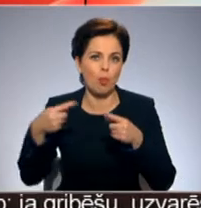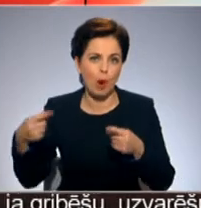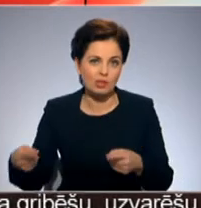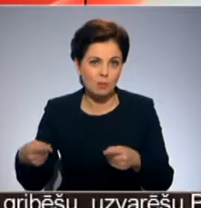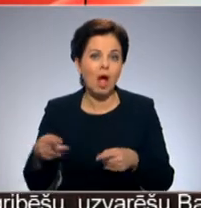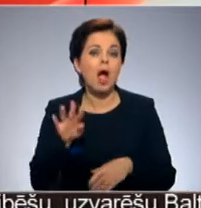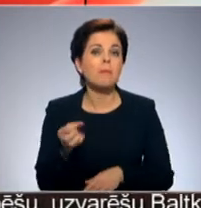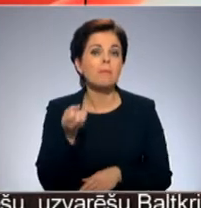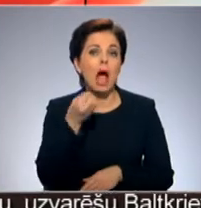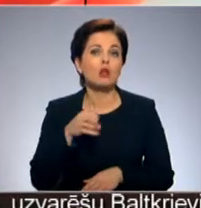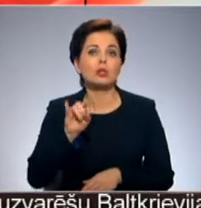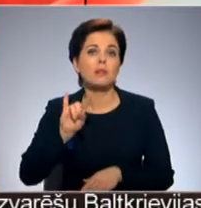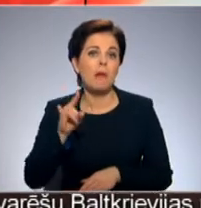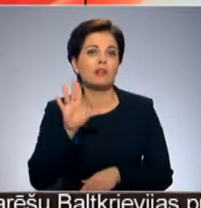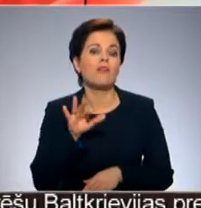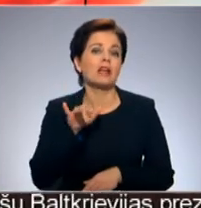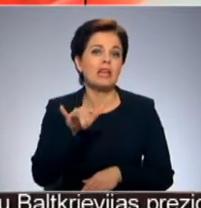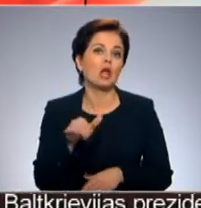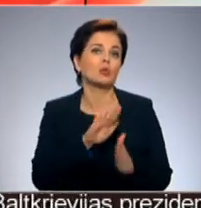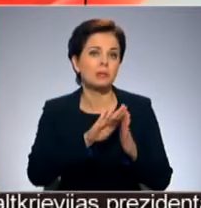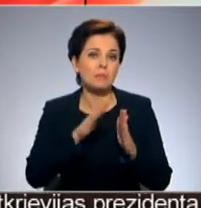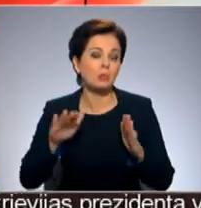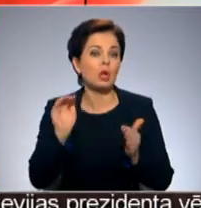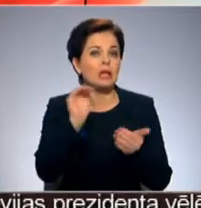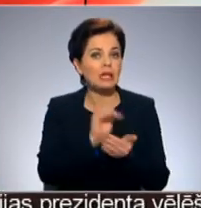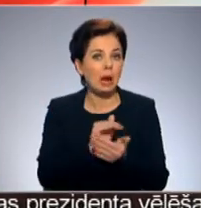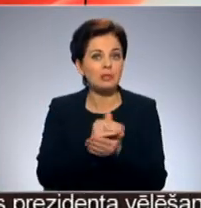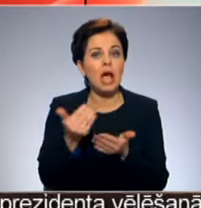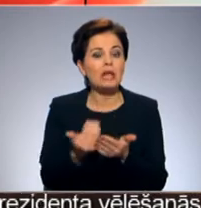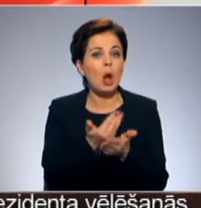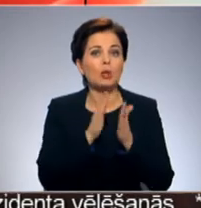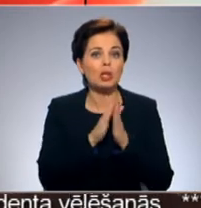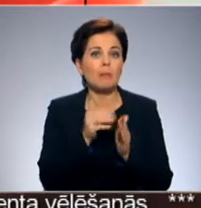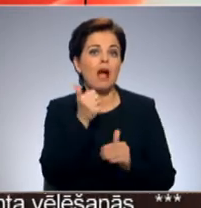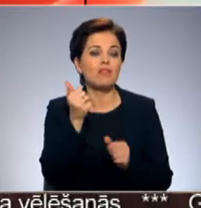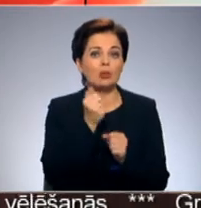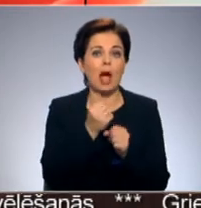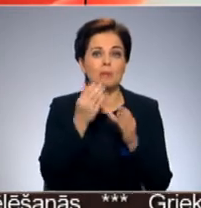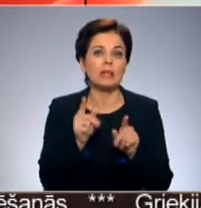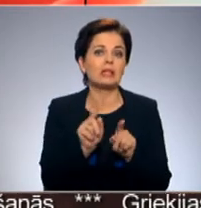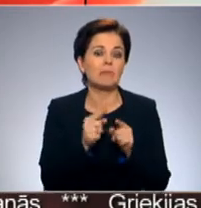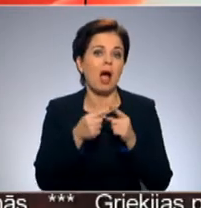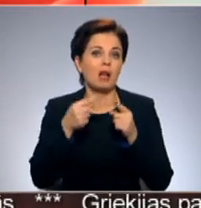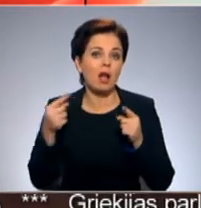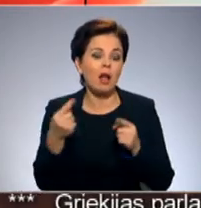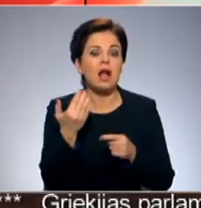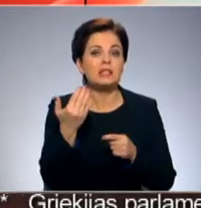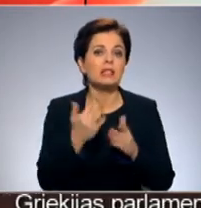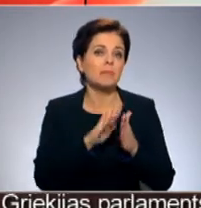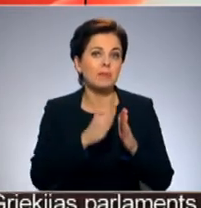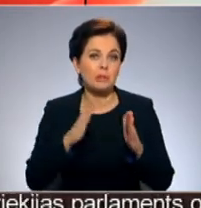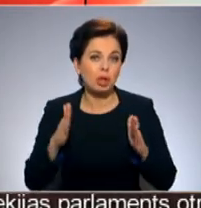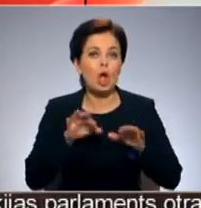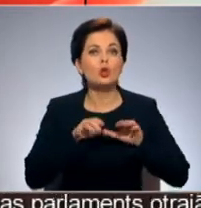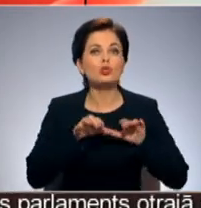Kā gan bērndārs bērni var tikt uz bibliotēku un iepazīties ar jaunākajām grāmatiņām, ja viņu darba diena ir tikpat gara, cik bibliotēkai? Skruntas